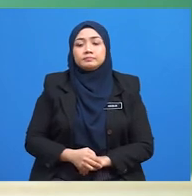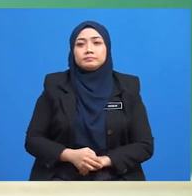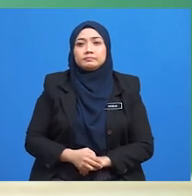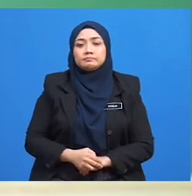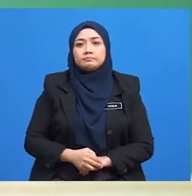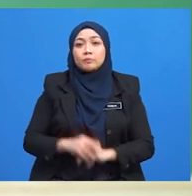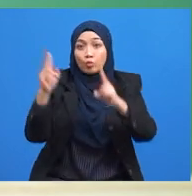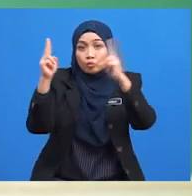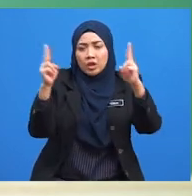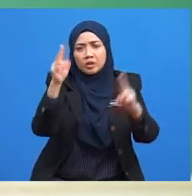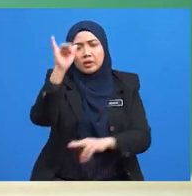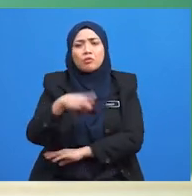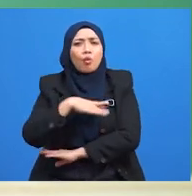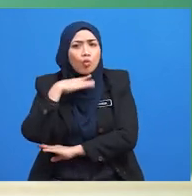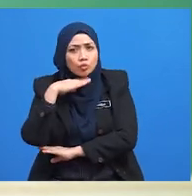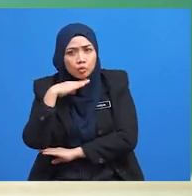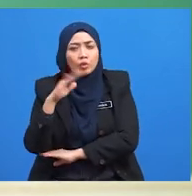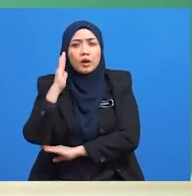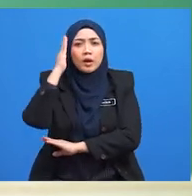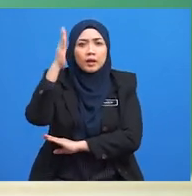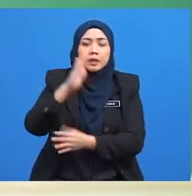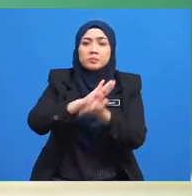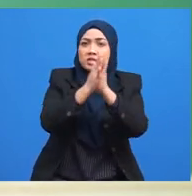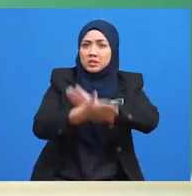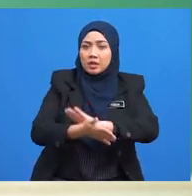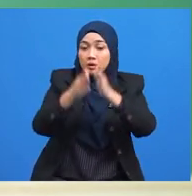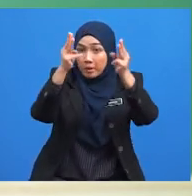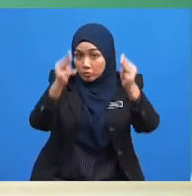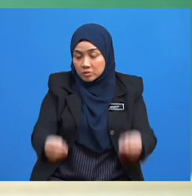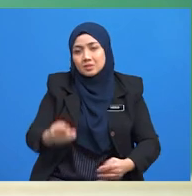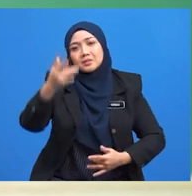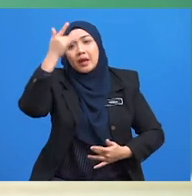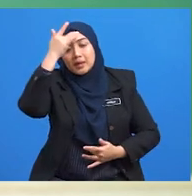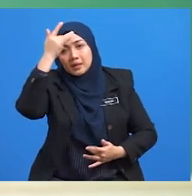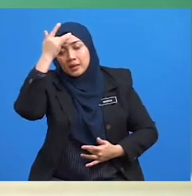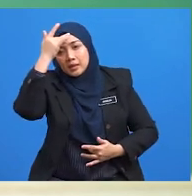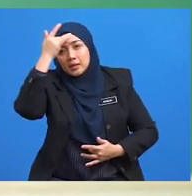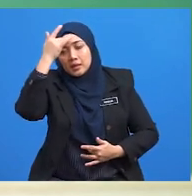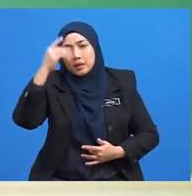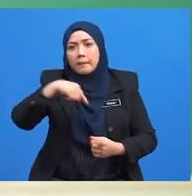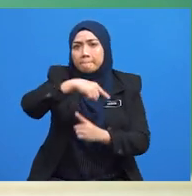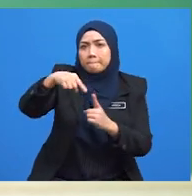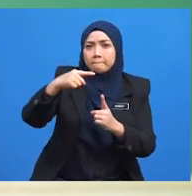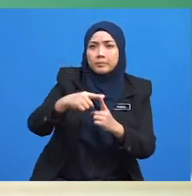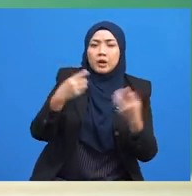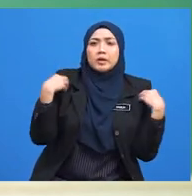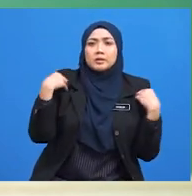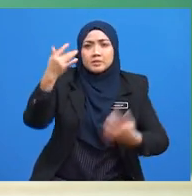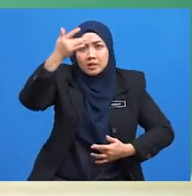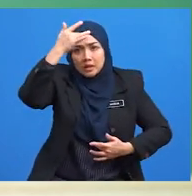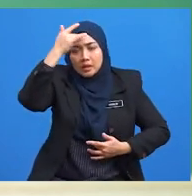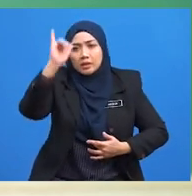Pencemaran udara akan menjejaskan kesihatan manusia, terutamanya melibatkan penyakit berkaitan